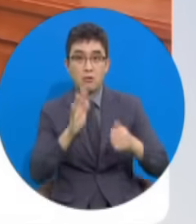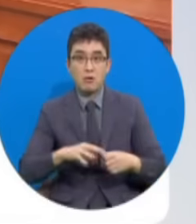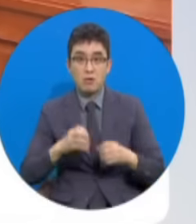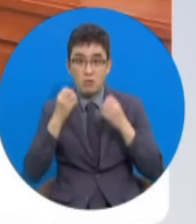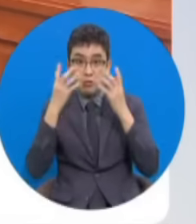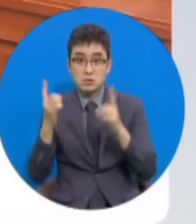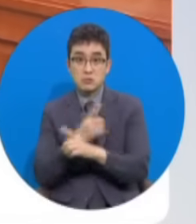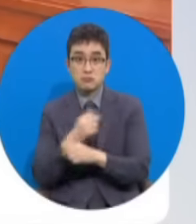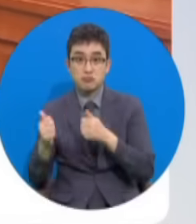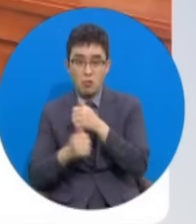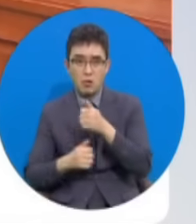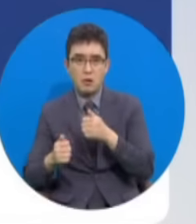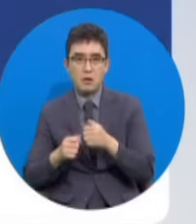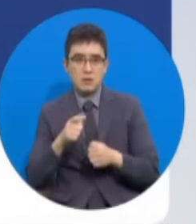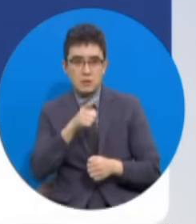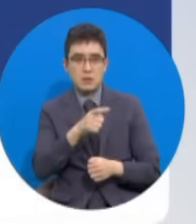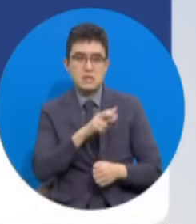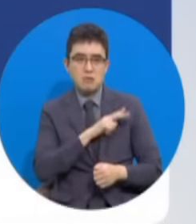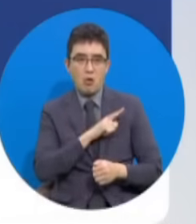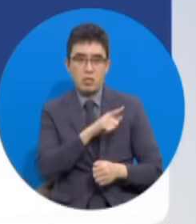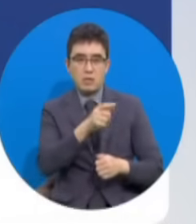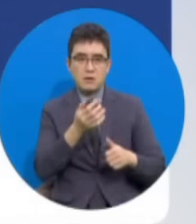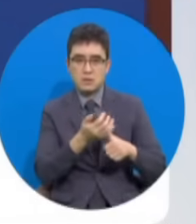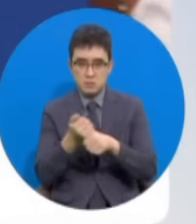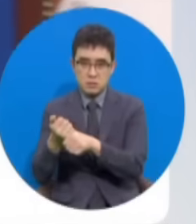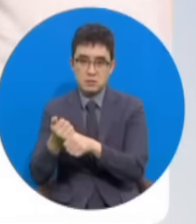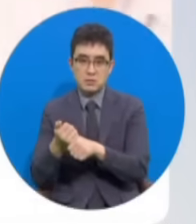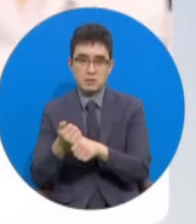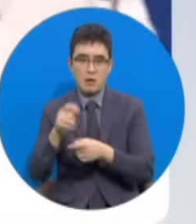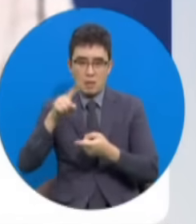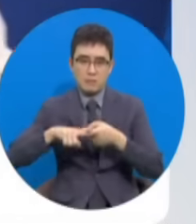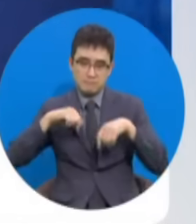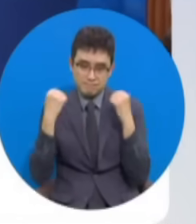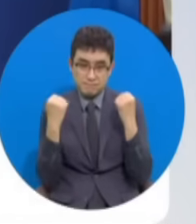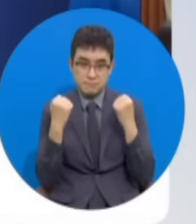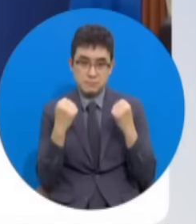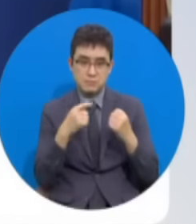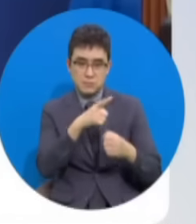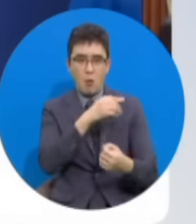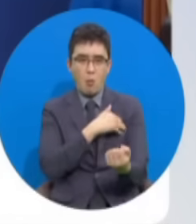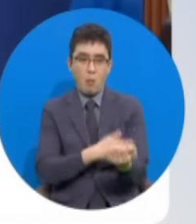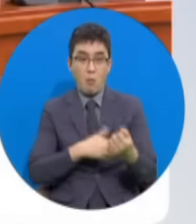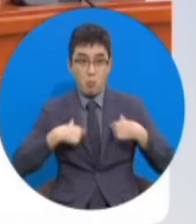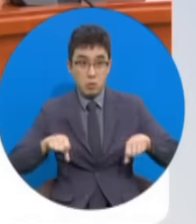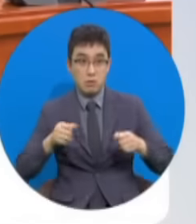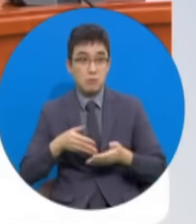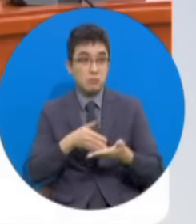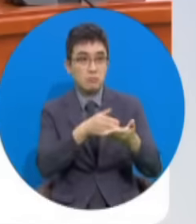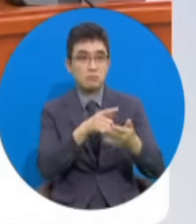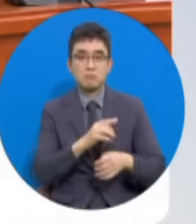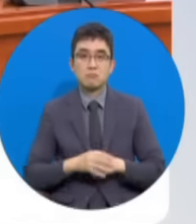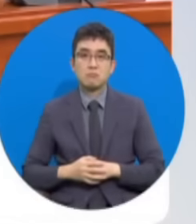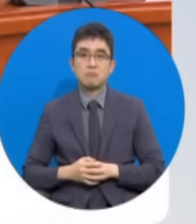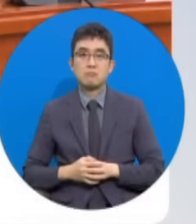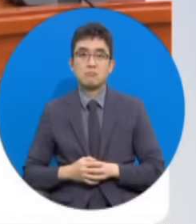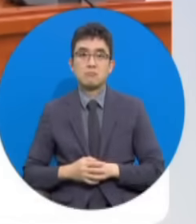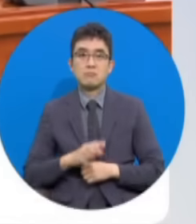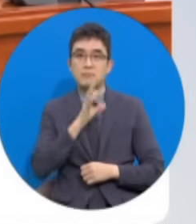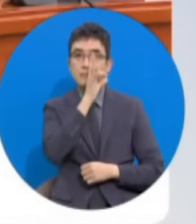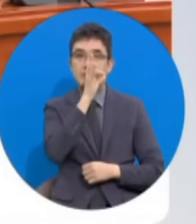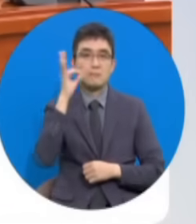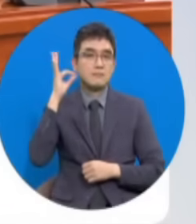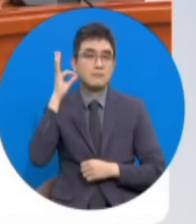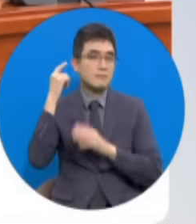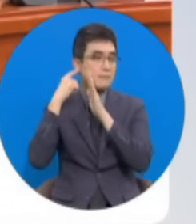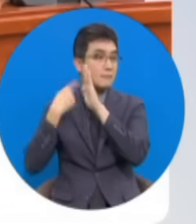혁신위에서 불체포 특권하자고 제의를 하니까 해야 한다고 제안을 하니까 이거 뭐 언제 그러냐더니 딱 입씻고 문대는